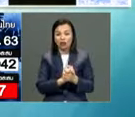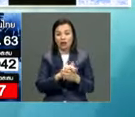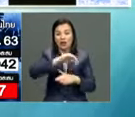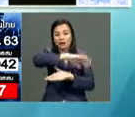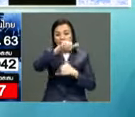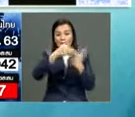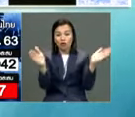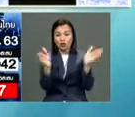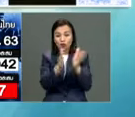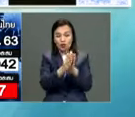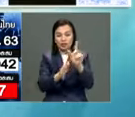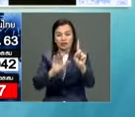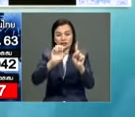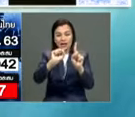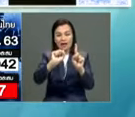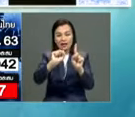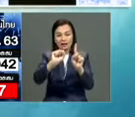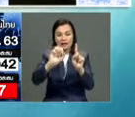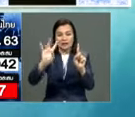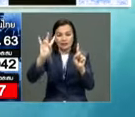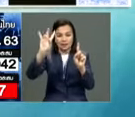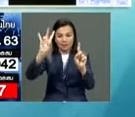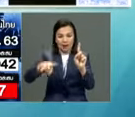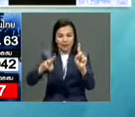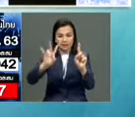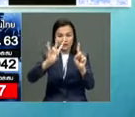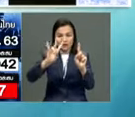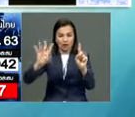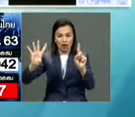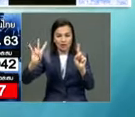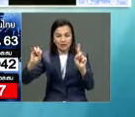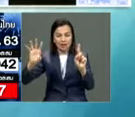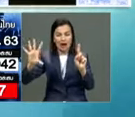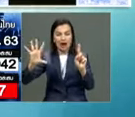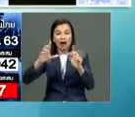นนะครับลงทะเบียนในระบบแล้วนะครับหรือกิจกรรมต่างๆนะครับมากกว่า1แสนนะครับ 7,000 775